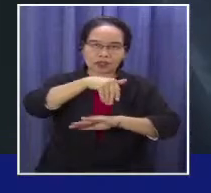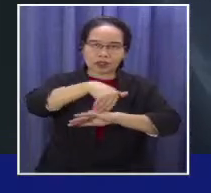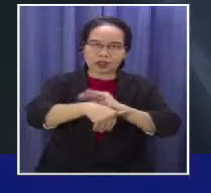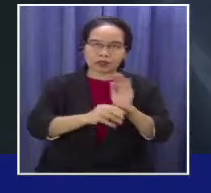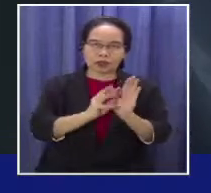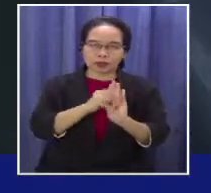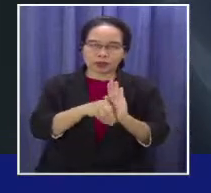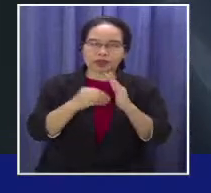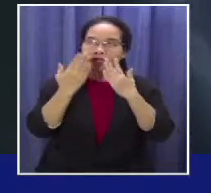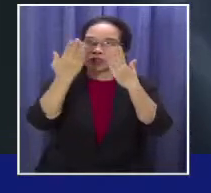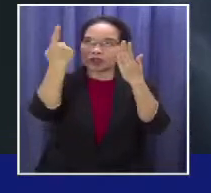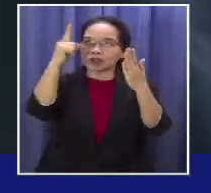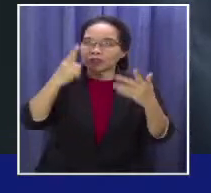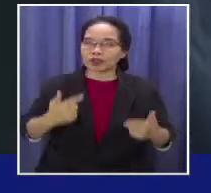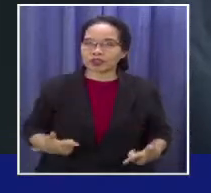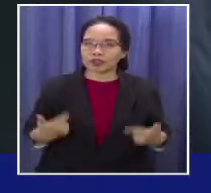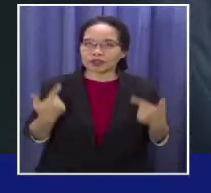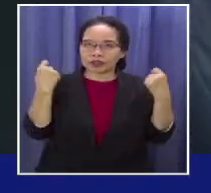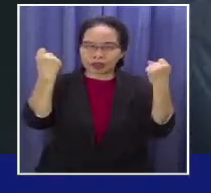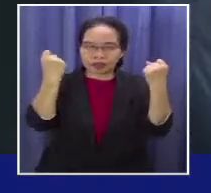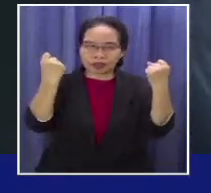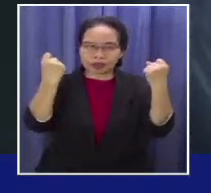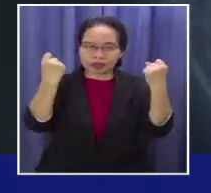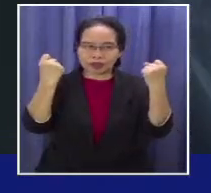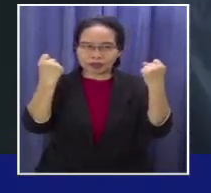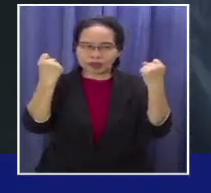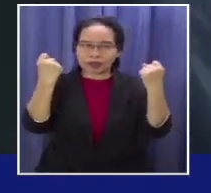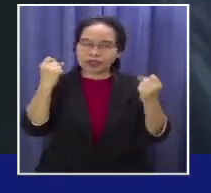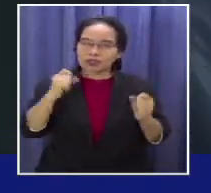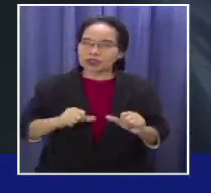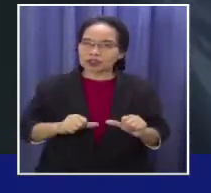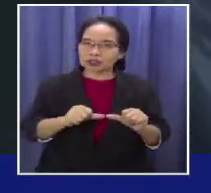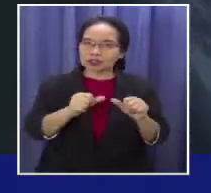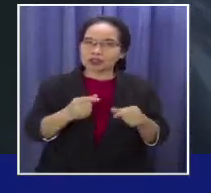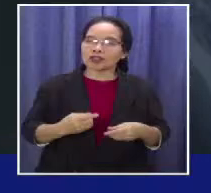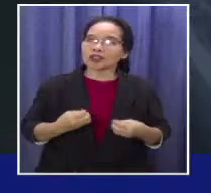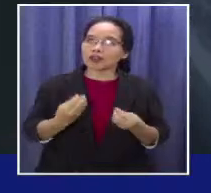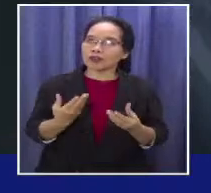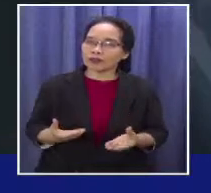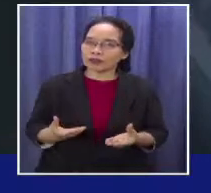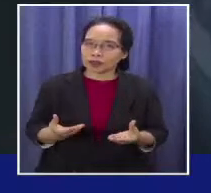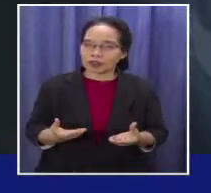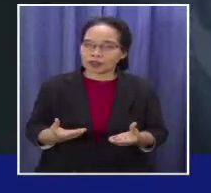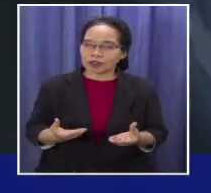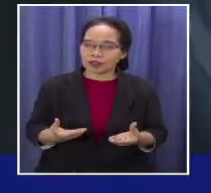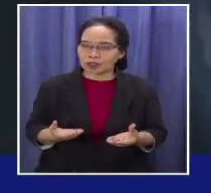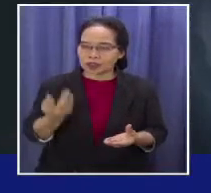enkyerɛkyerɛ papa yate yeda wase wo nko